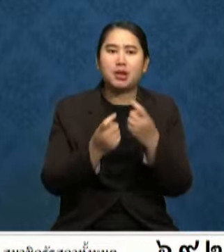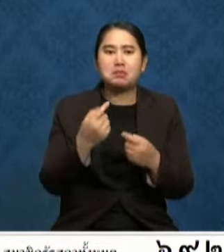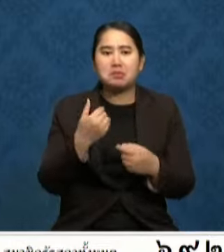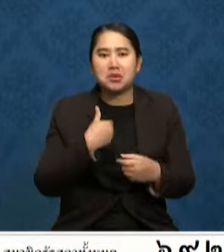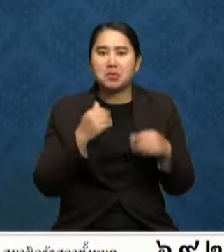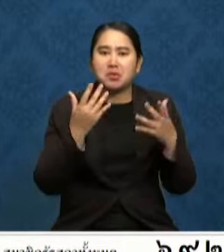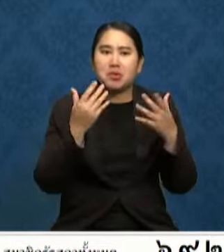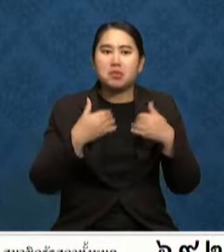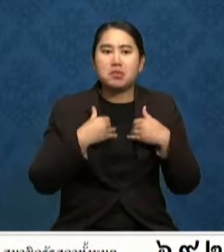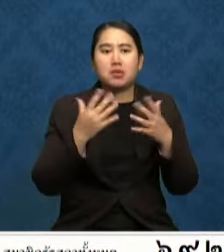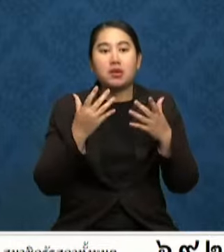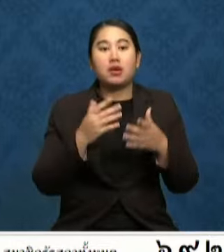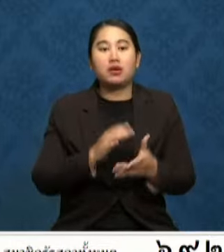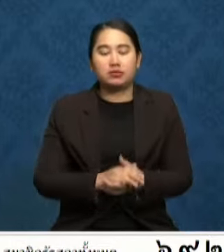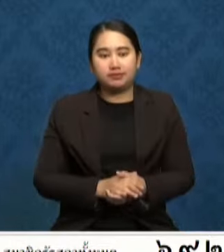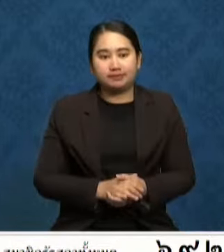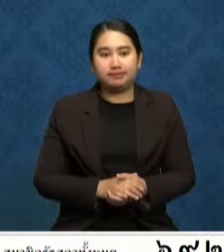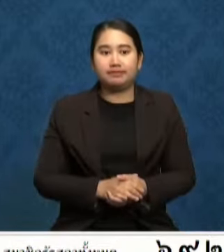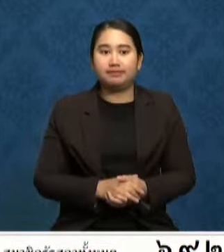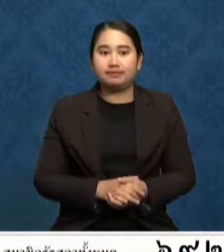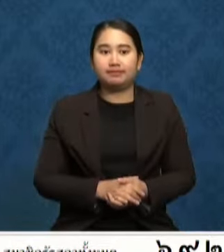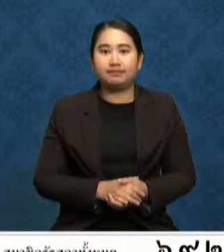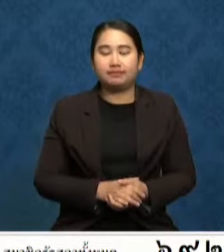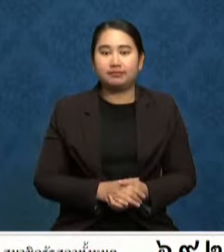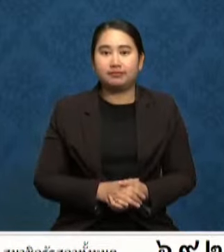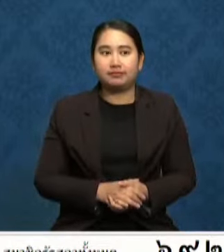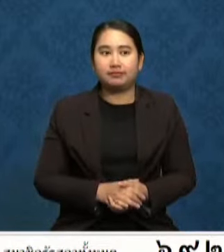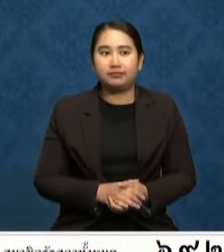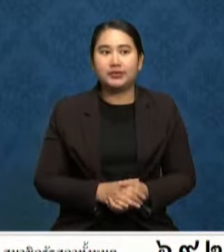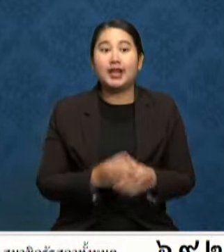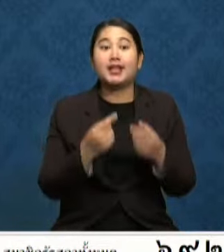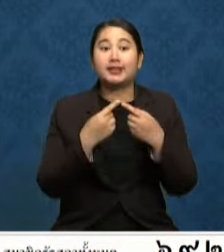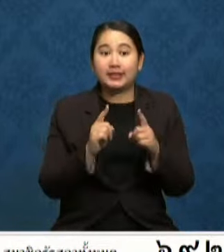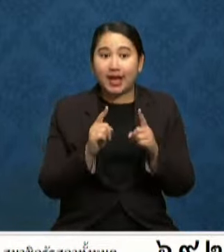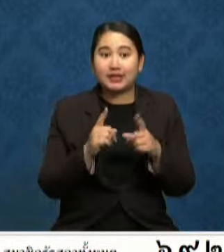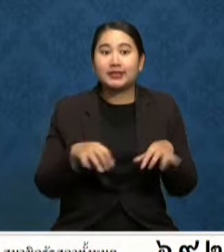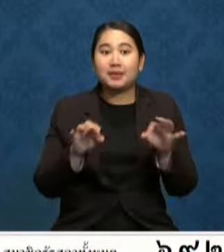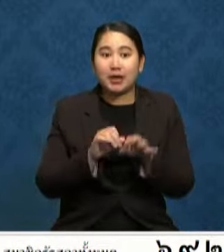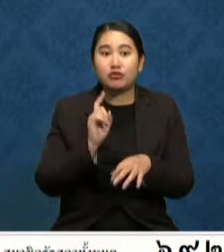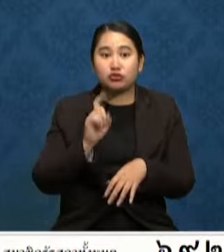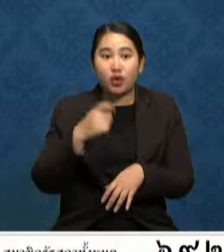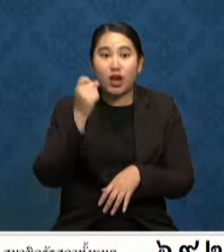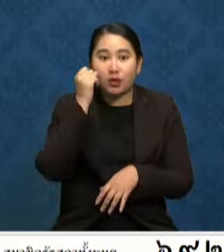ไม่มี อันนี้ไม่มี ท่านครับ มันแตกต่างกัทคามเข้าใจ